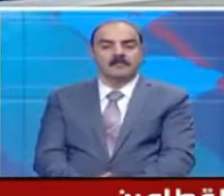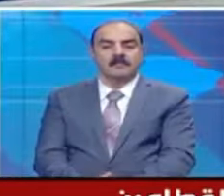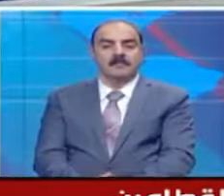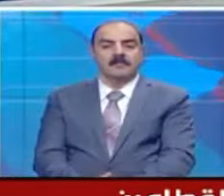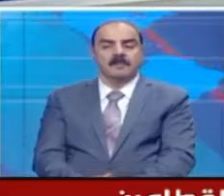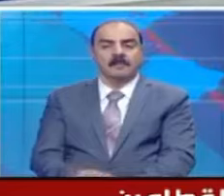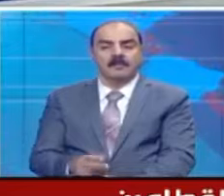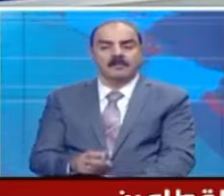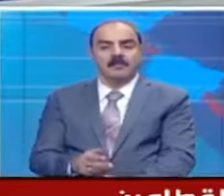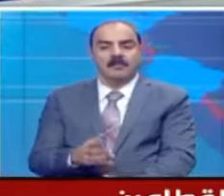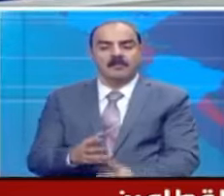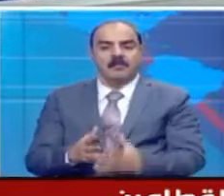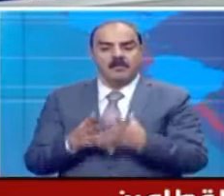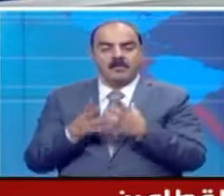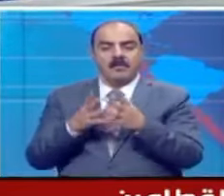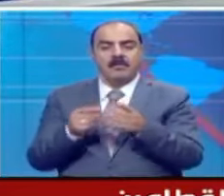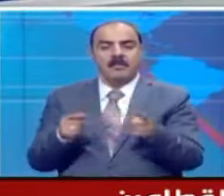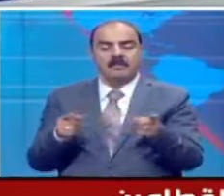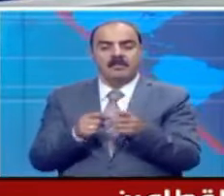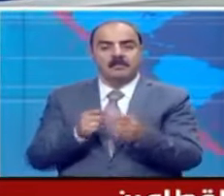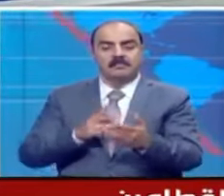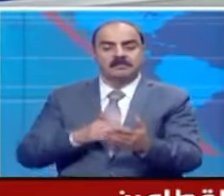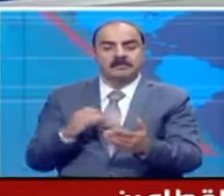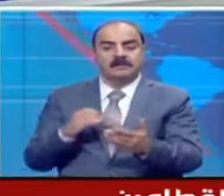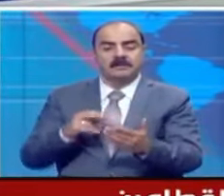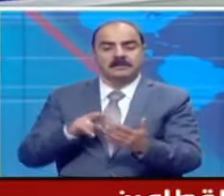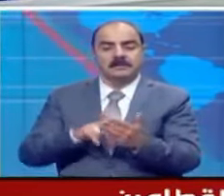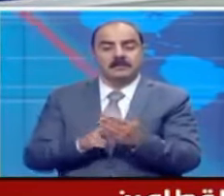قدمنا لحضراتكم تغطية خاصة لقرارات